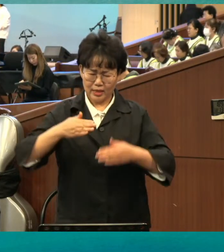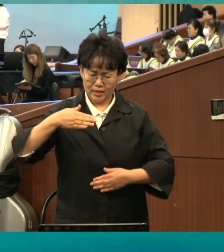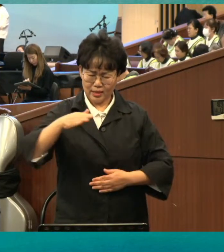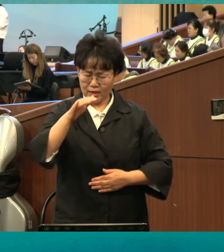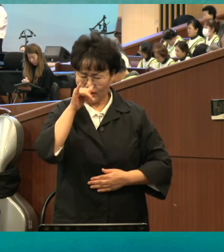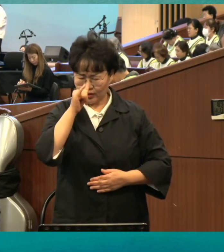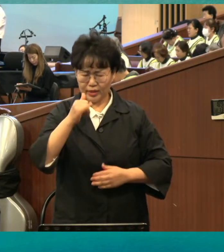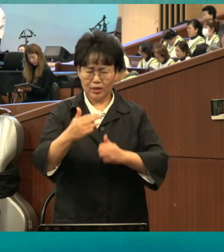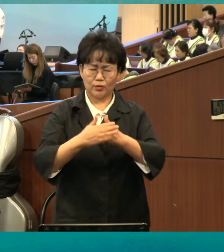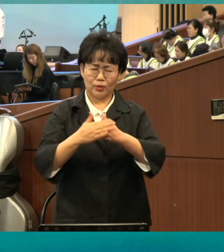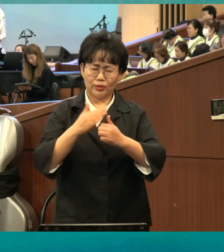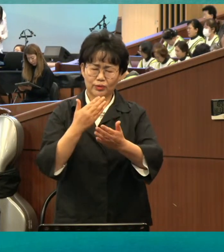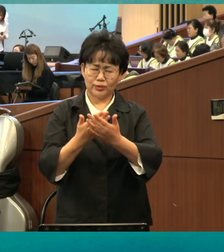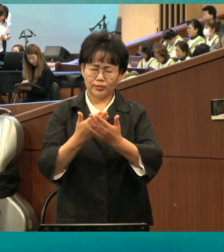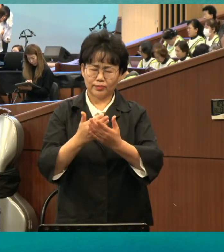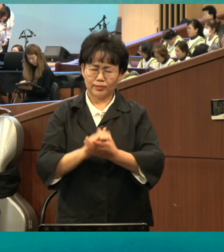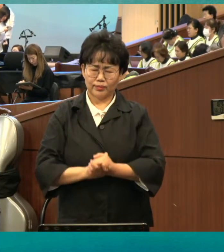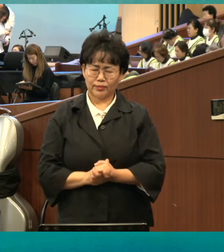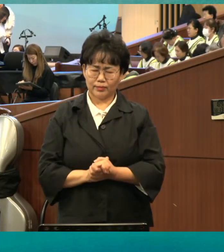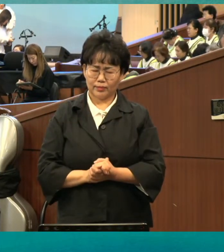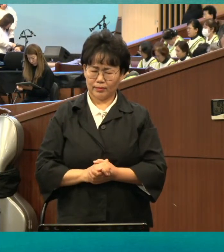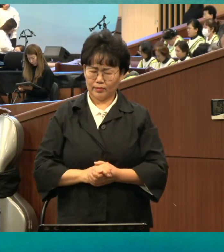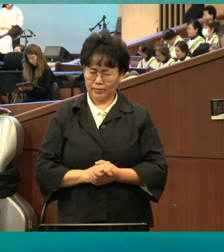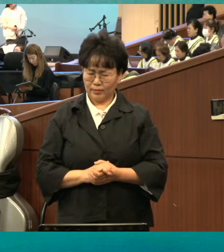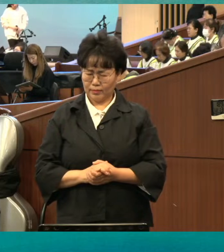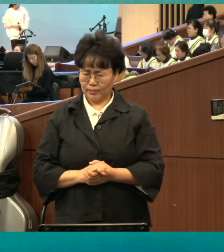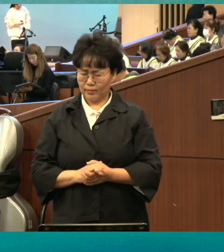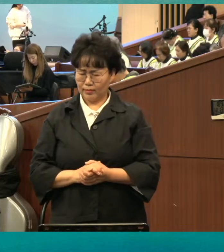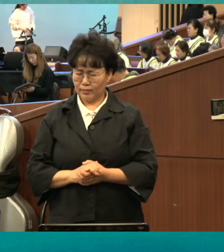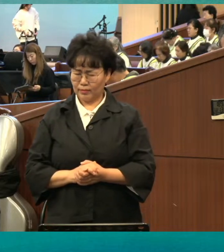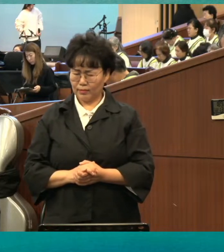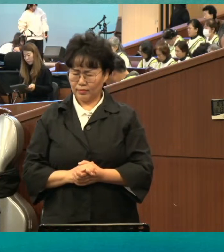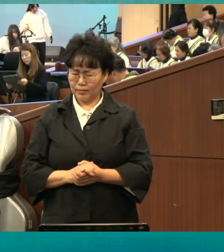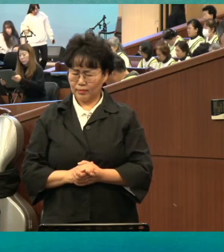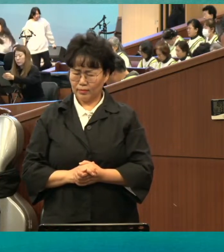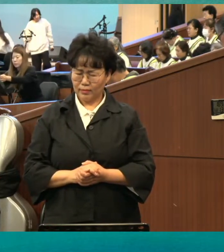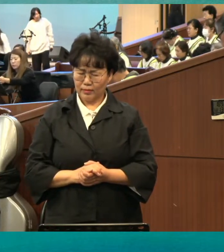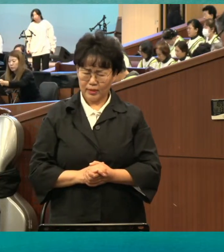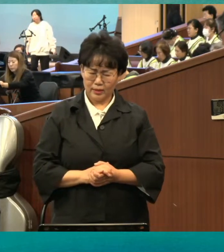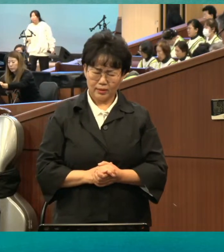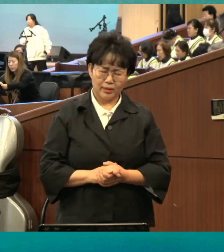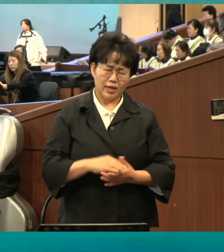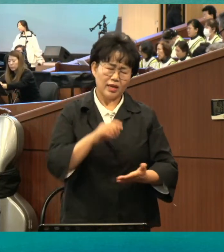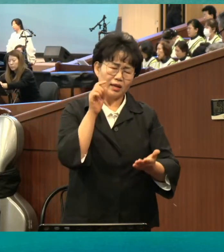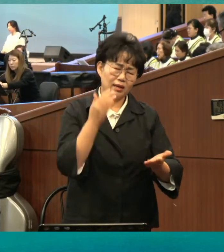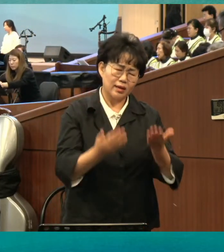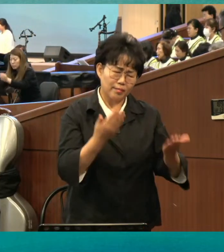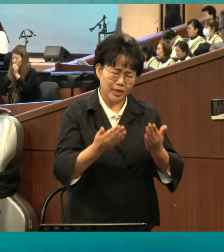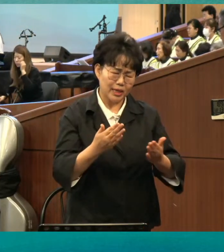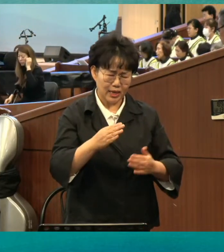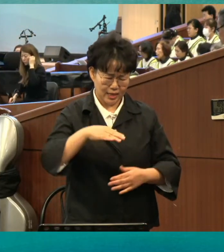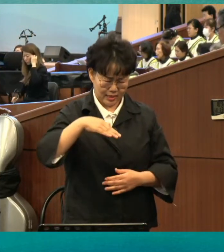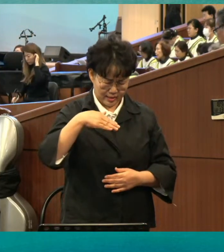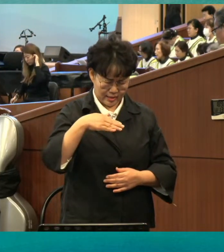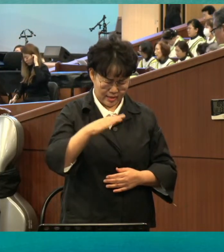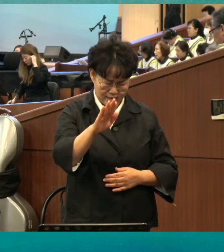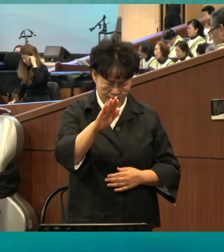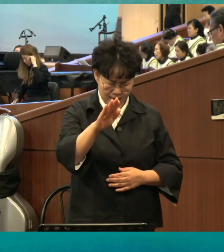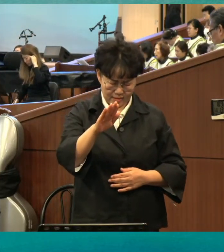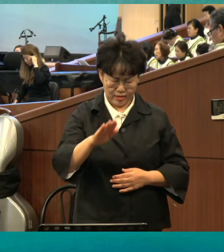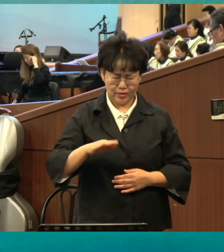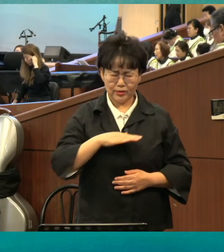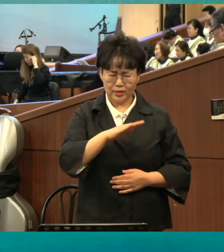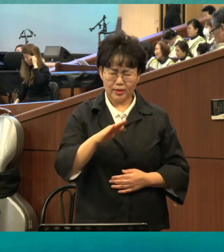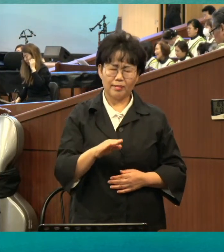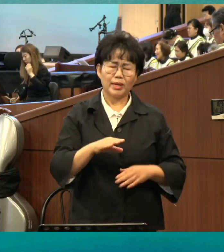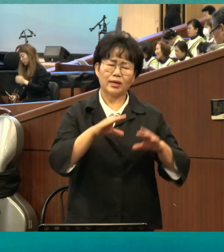도와 주시옵소서. 다시스로 가던 우리의 발걸음을 멈추고 니느웨로 향하는 우리 모든